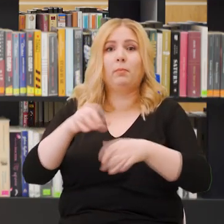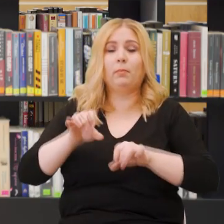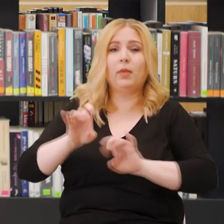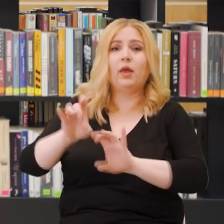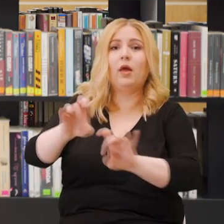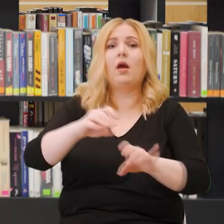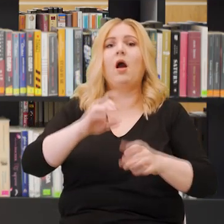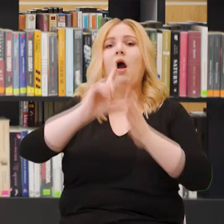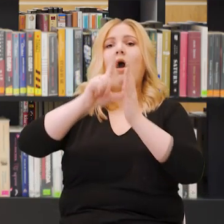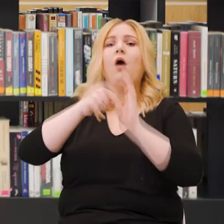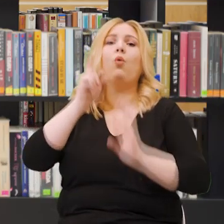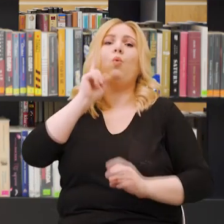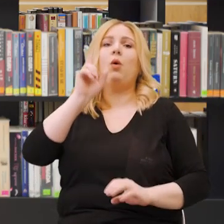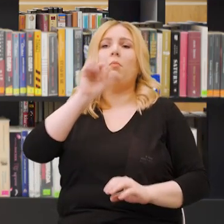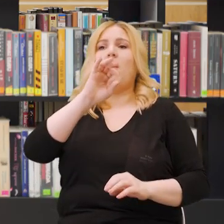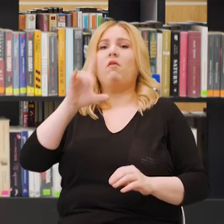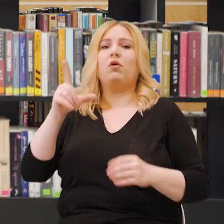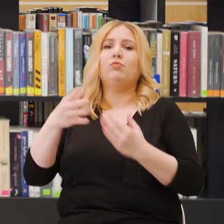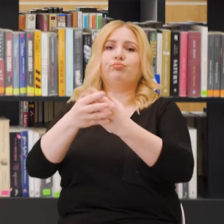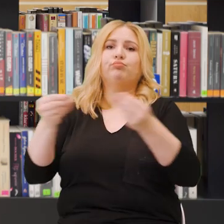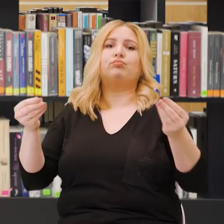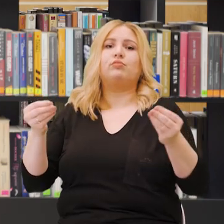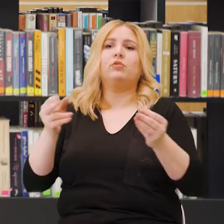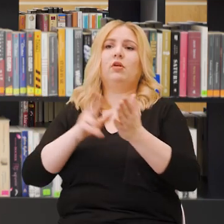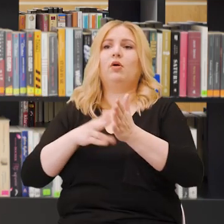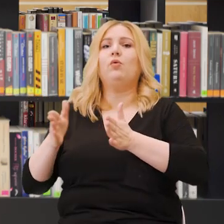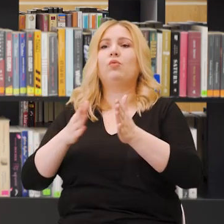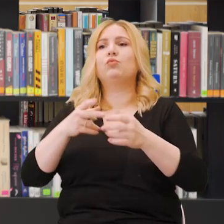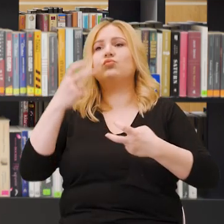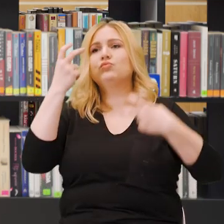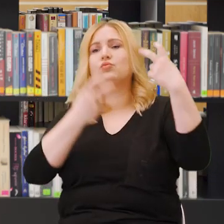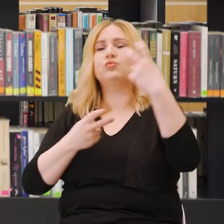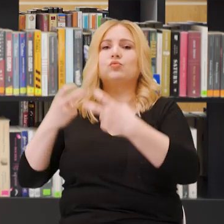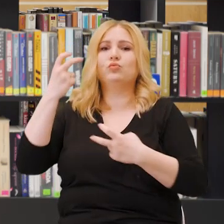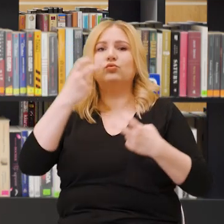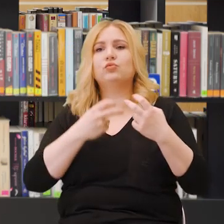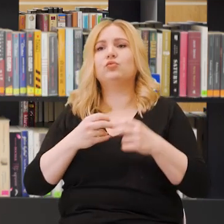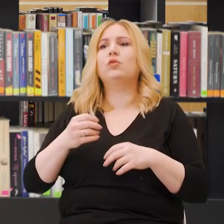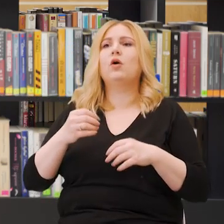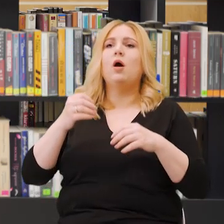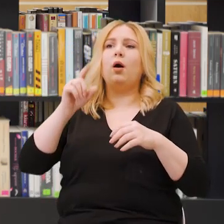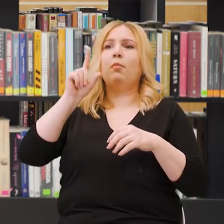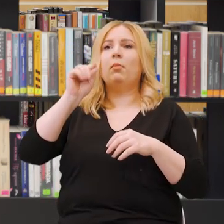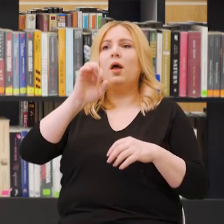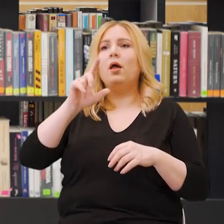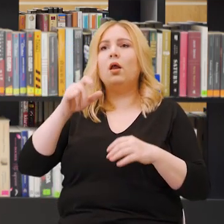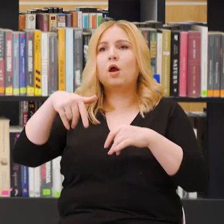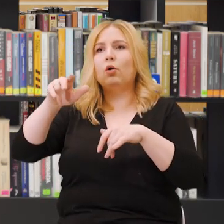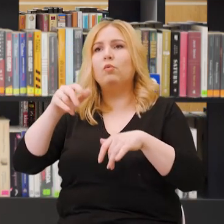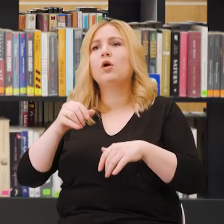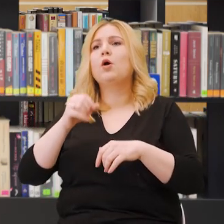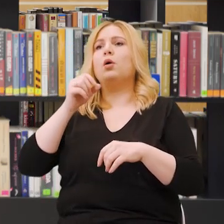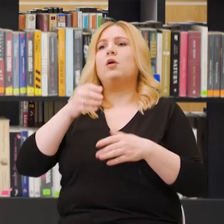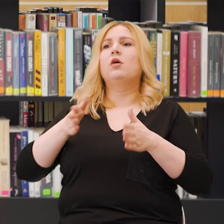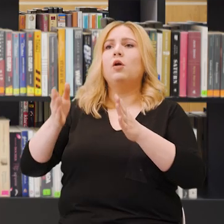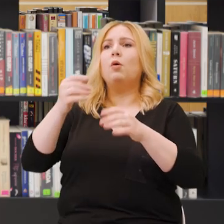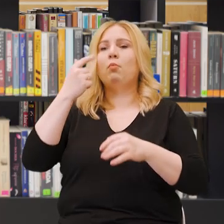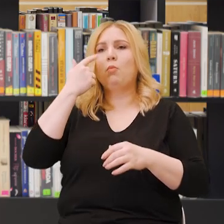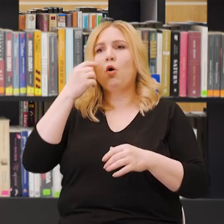Pawełek zniknął. Daremnie aż do wieczora szukała go po ulicach, daremnie zaglądała do perełki i do morskiego